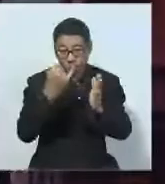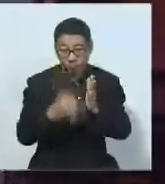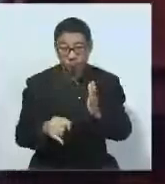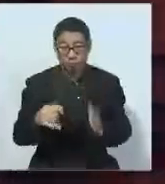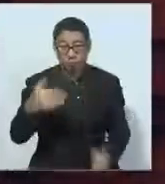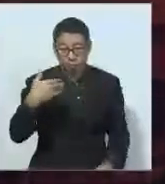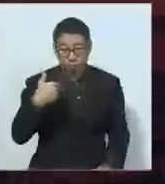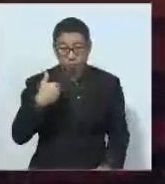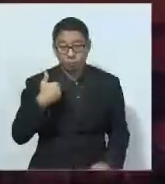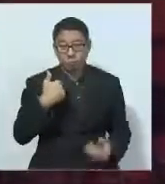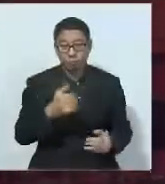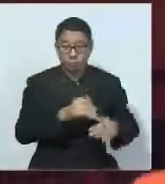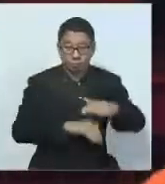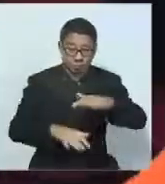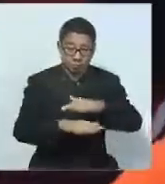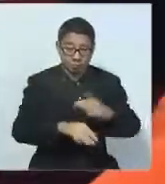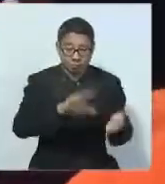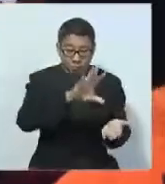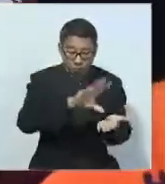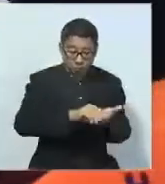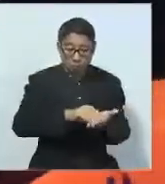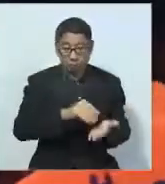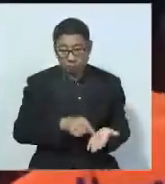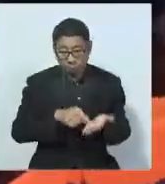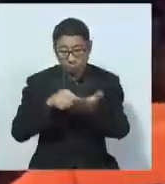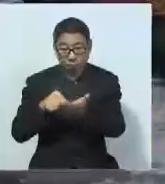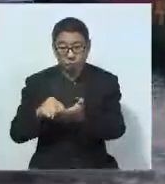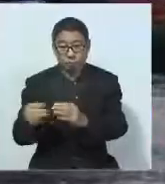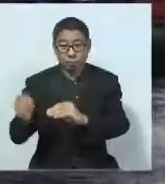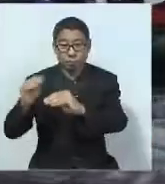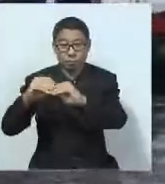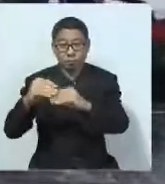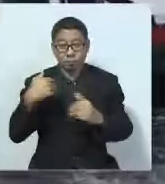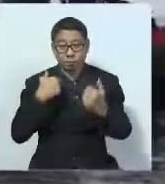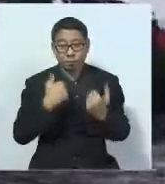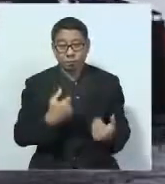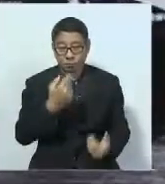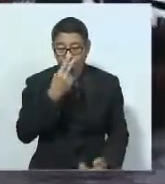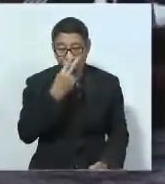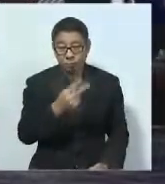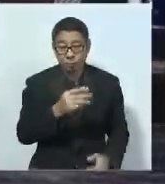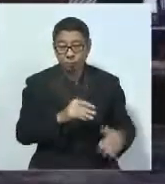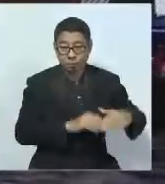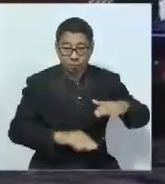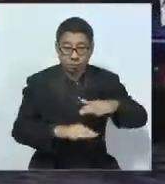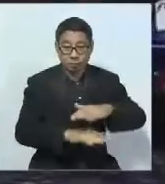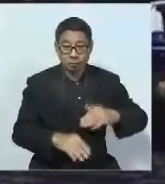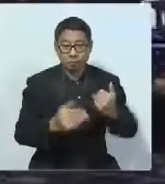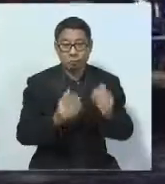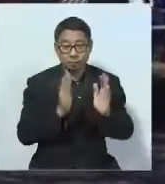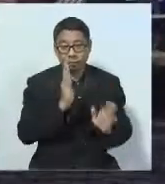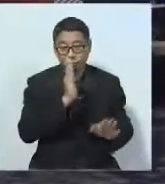บแผนหรือไม่เพื่อนำข้อมูลไปประกอบทางคดีเพิ่มเติมนะครับทั้งนี้ผลการดำเนินคดีจะขึ้นอยู่กับข้อมูล